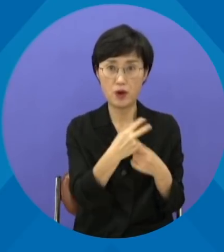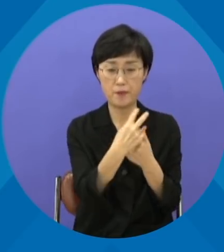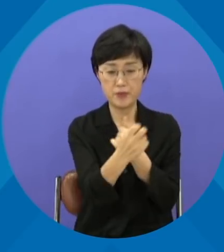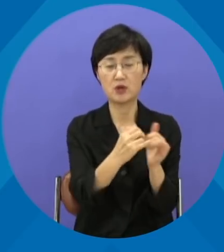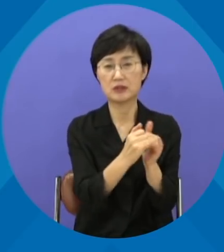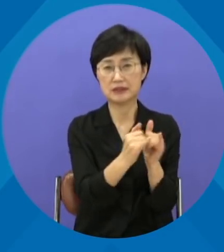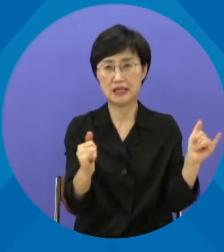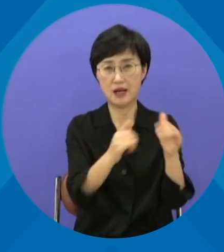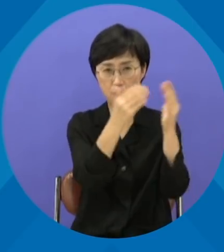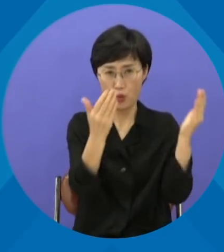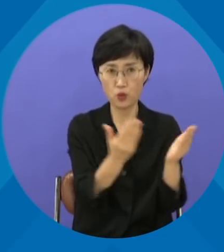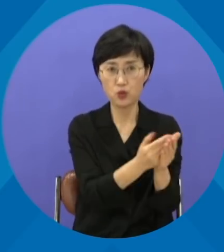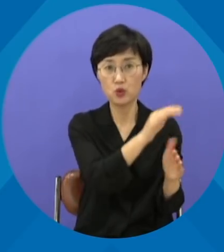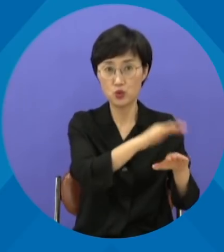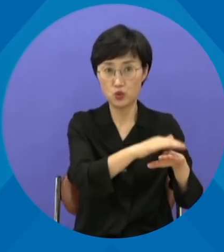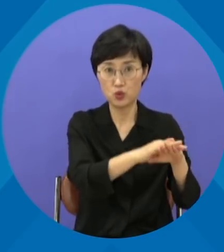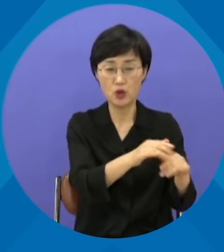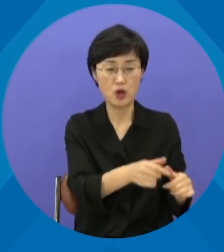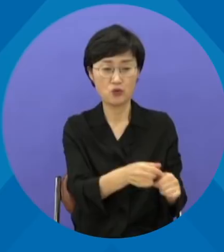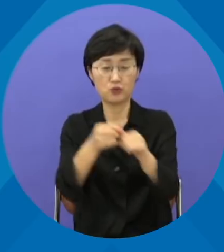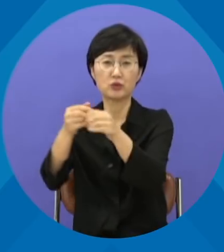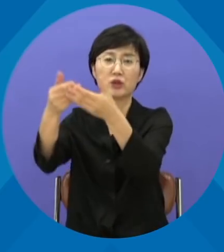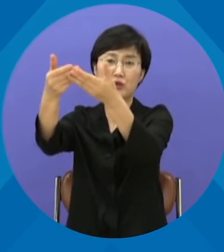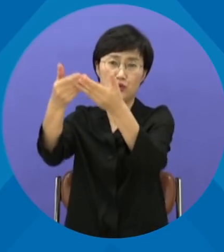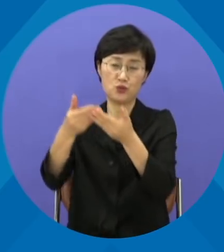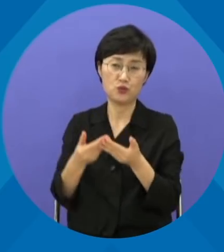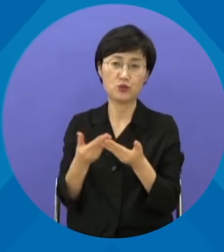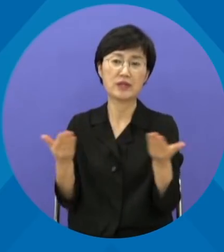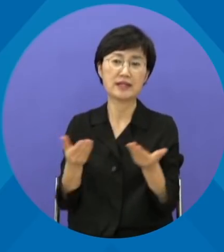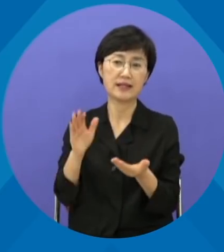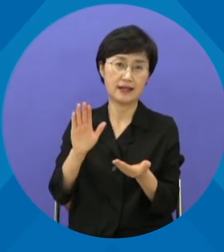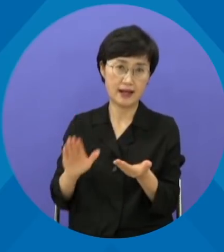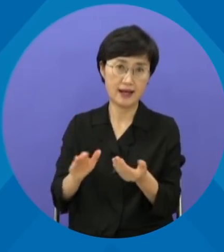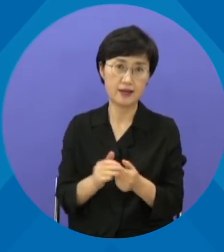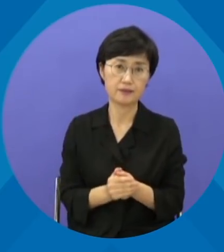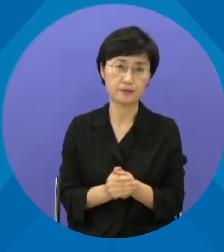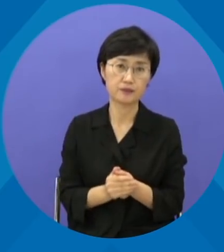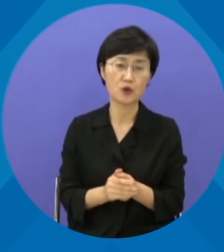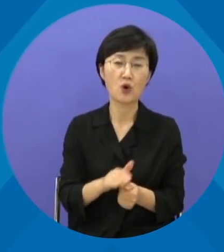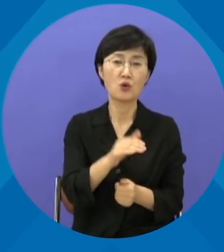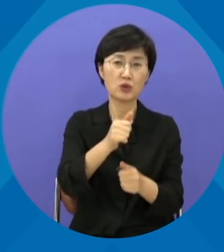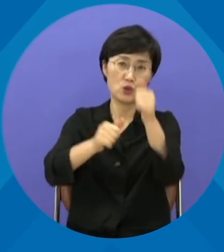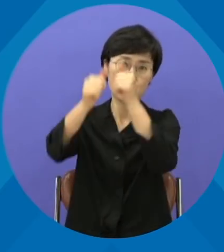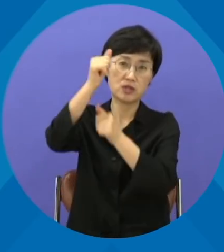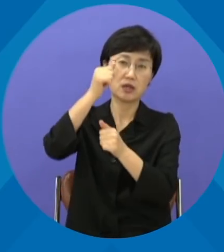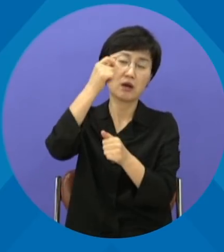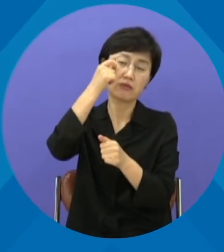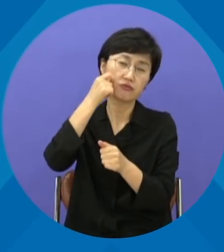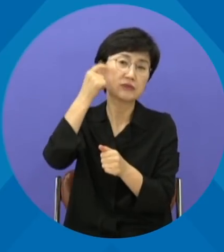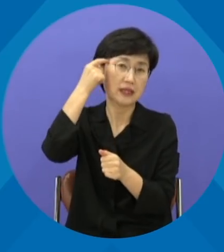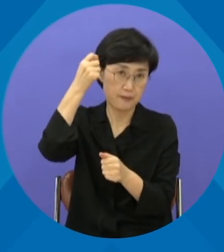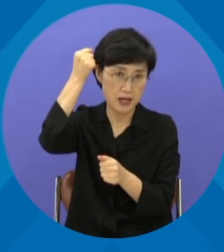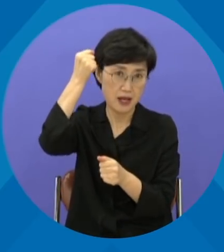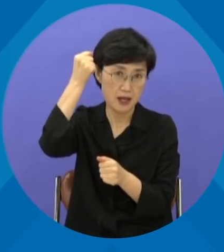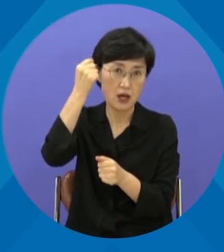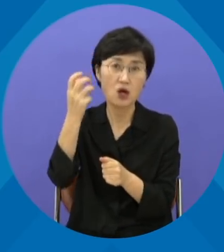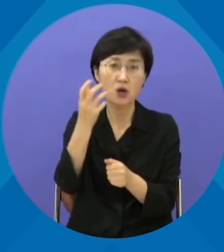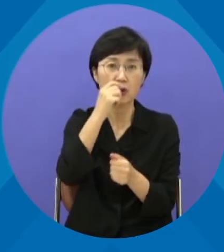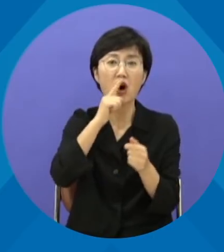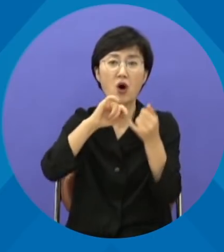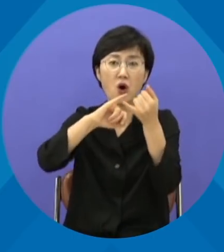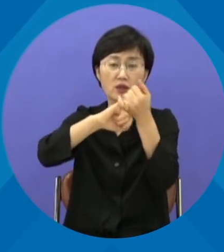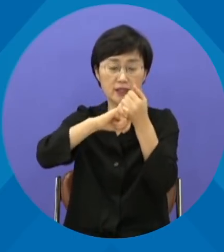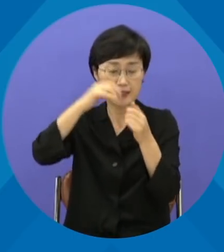원수에게서와 우리를 미워하는 모든 자의 손에서 구원하시느니라. 우리 조상을 긍휼히 여기시며 그